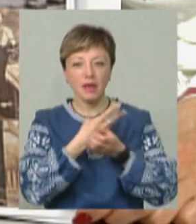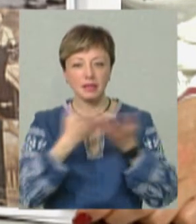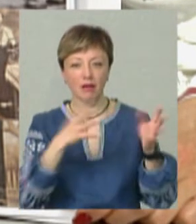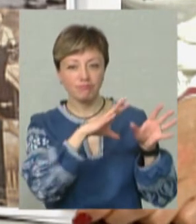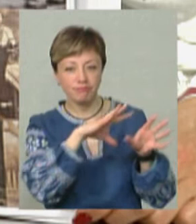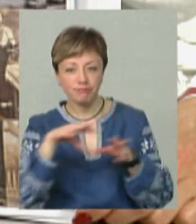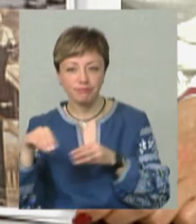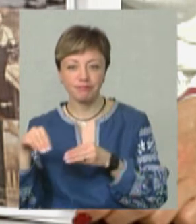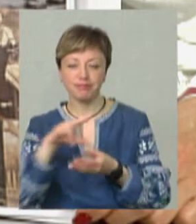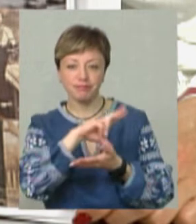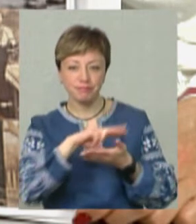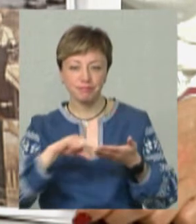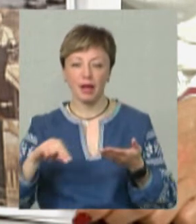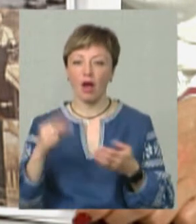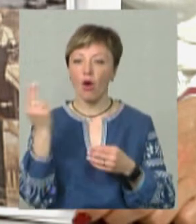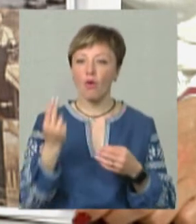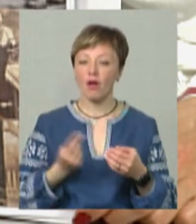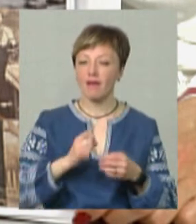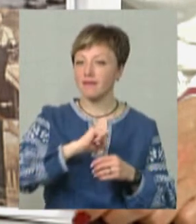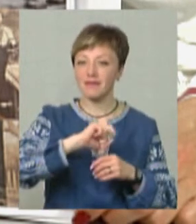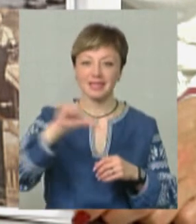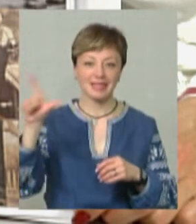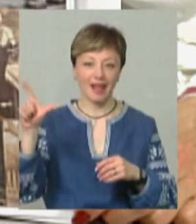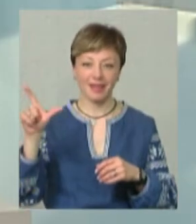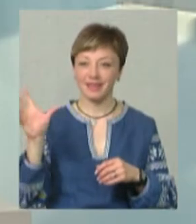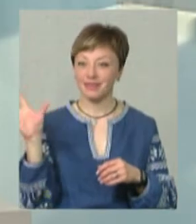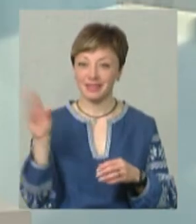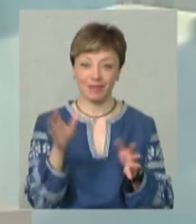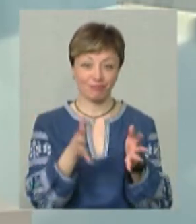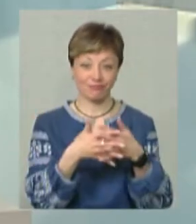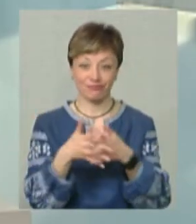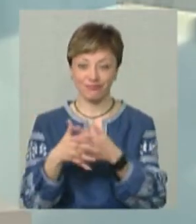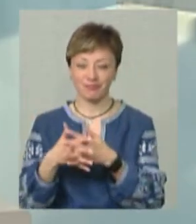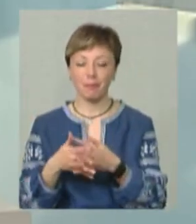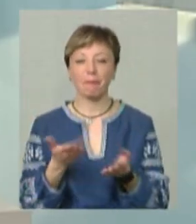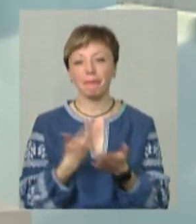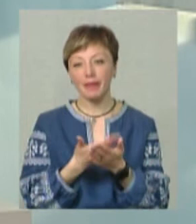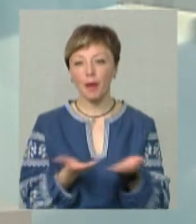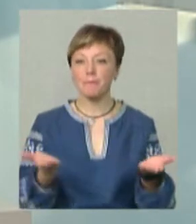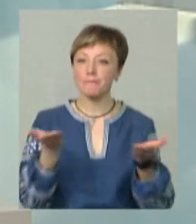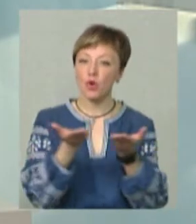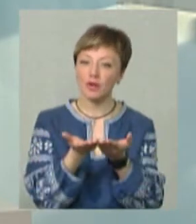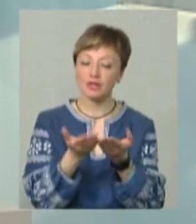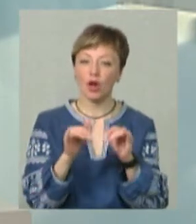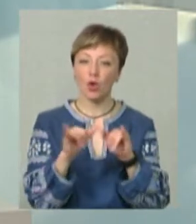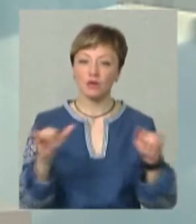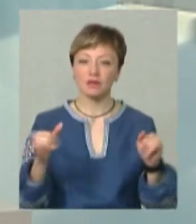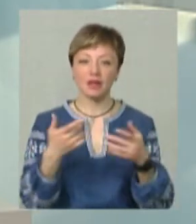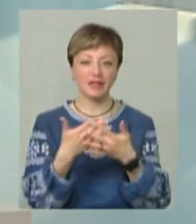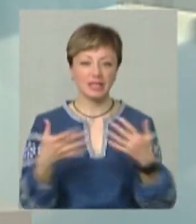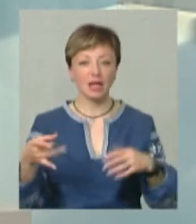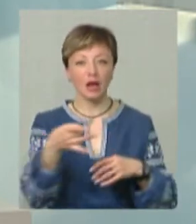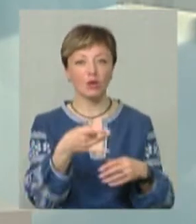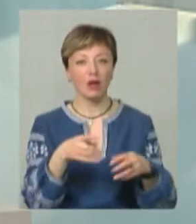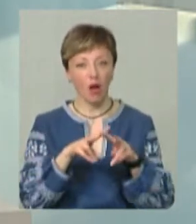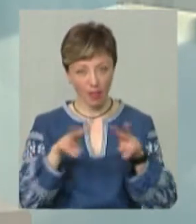них кольорова гама, веселки уся поєднується. А якщо порівнювати розвиток у різних регіонах, то